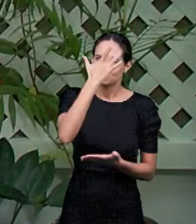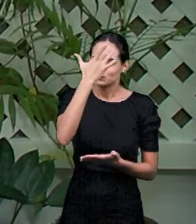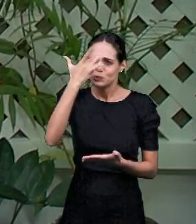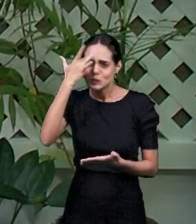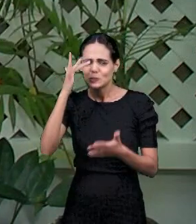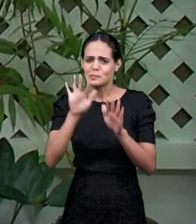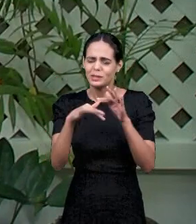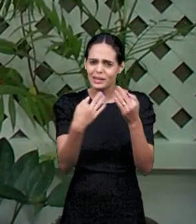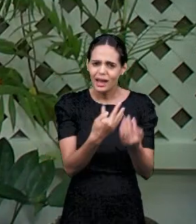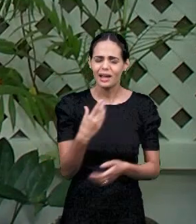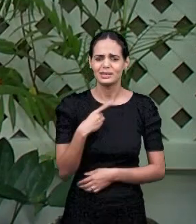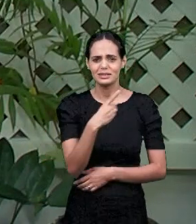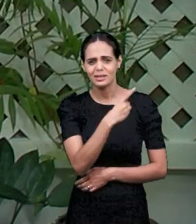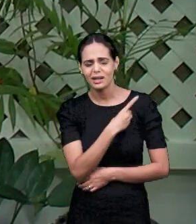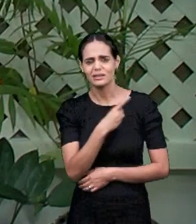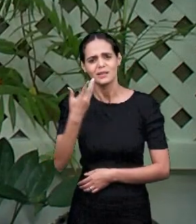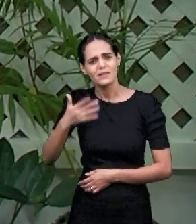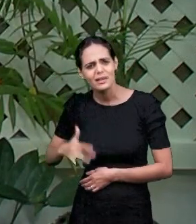des enfants, même des jeunes,